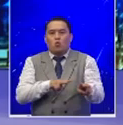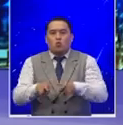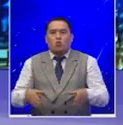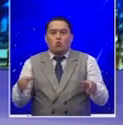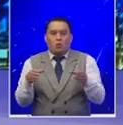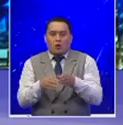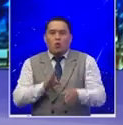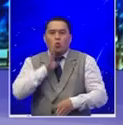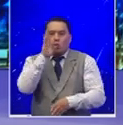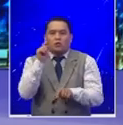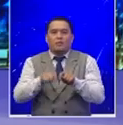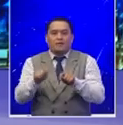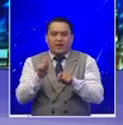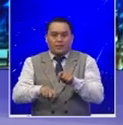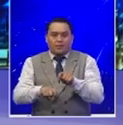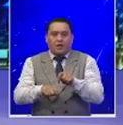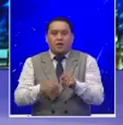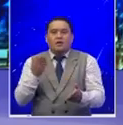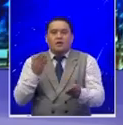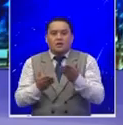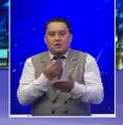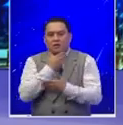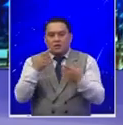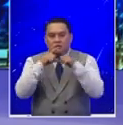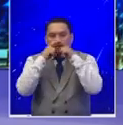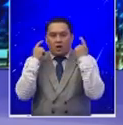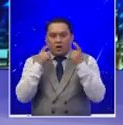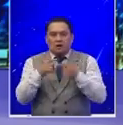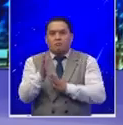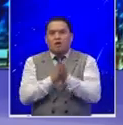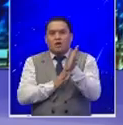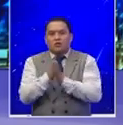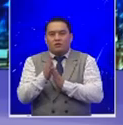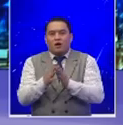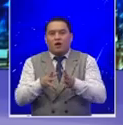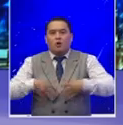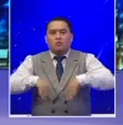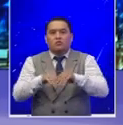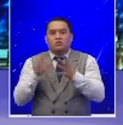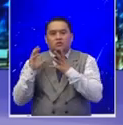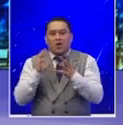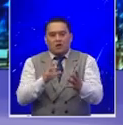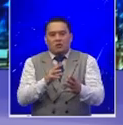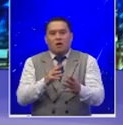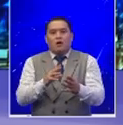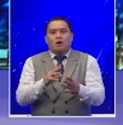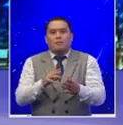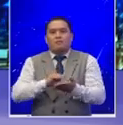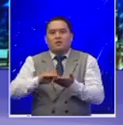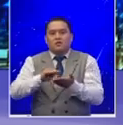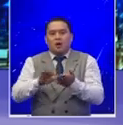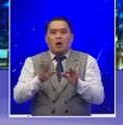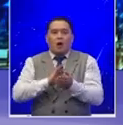группы на утреннем рейде. И если за отсутствие защитных масок и перчаток водители общественного транспорта безропотно